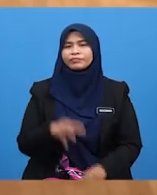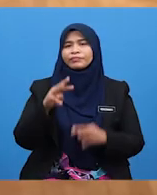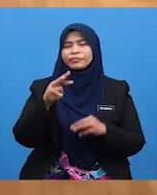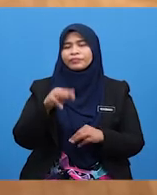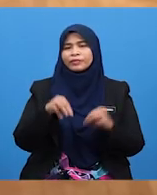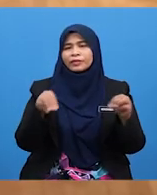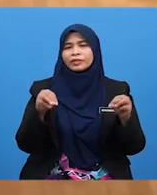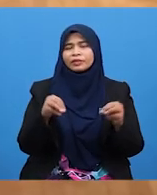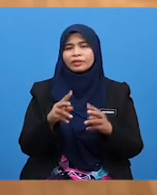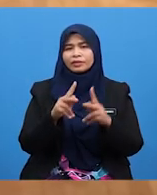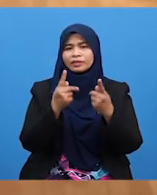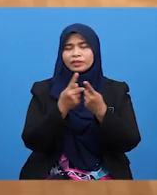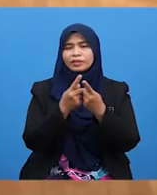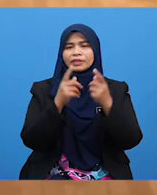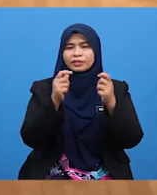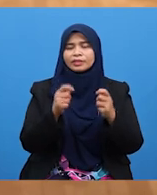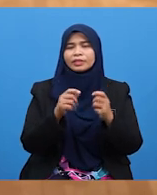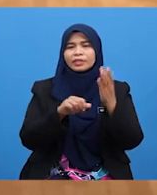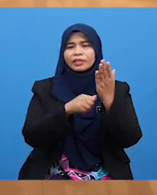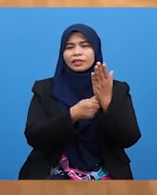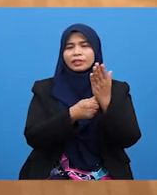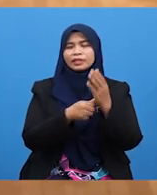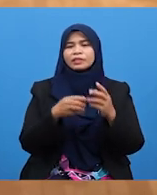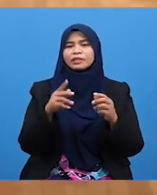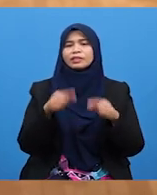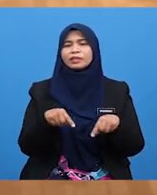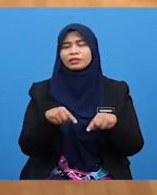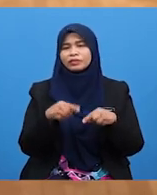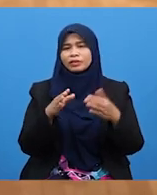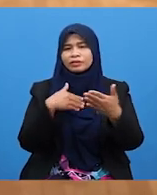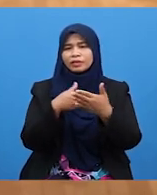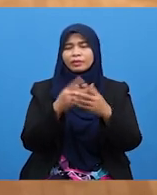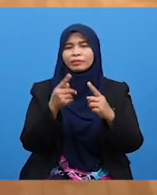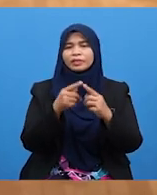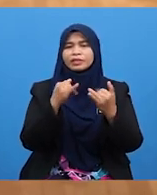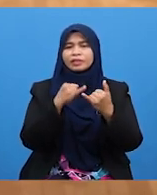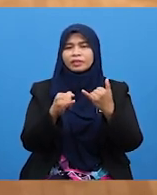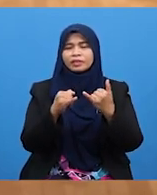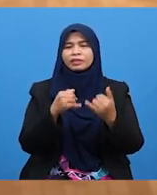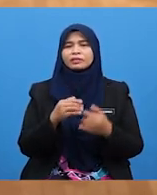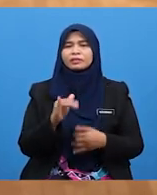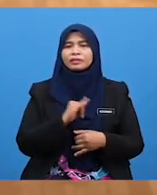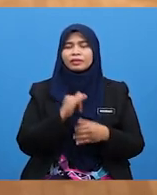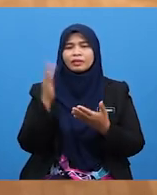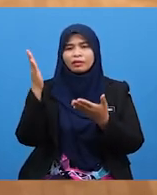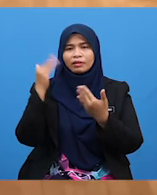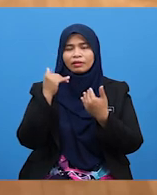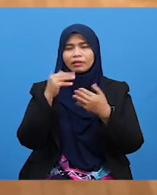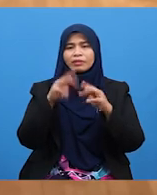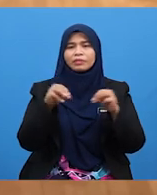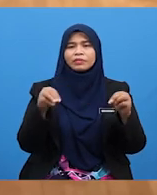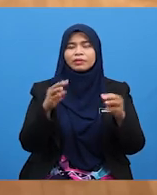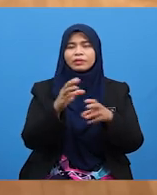murid-murid, kelas teknik asas nyanyian Melayu asli kita kini telah sampai ke penghujungnya. Saya harap murid-murid